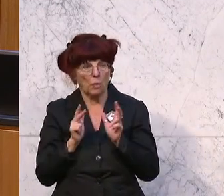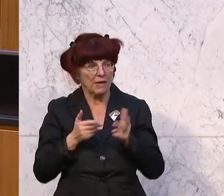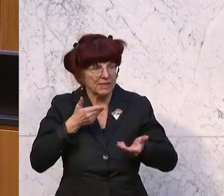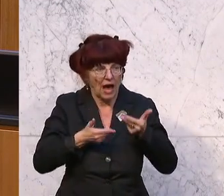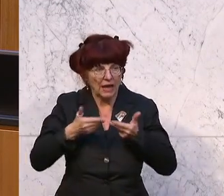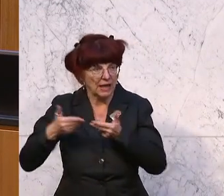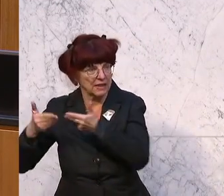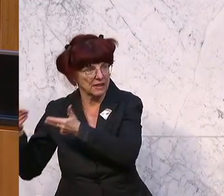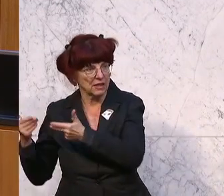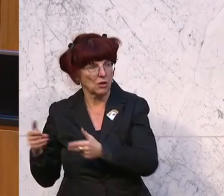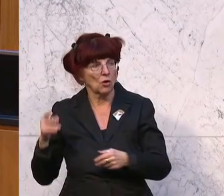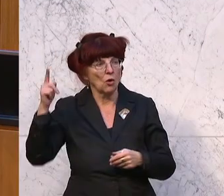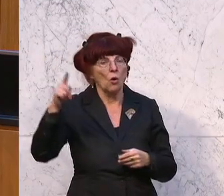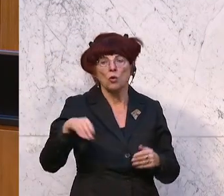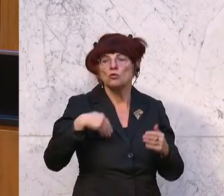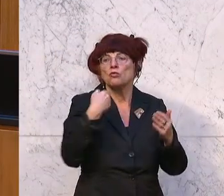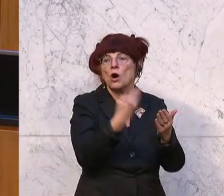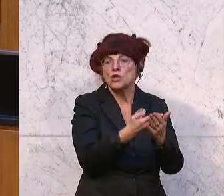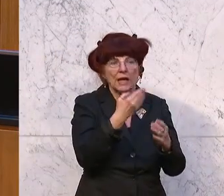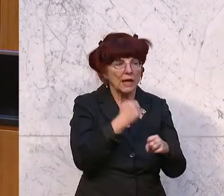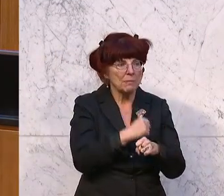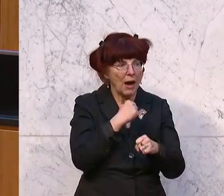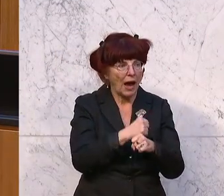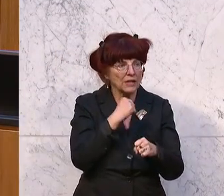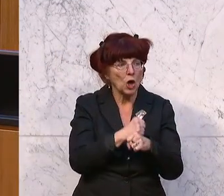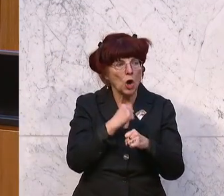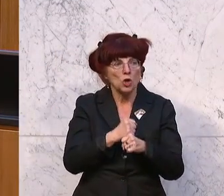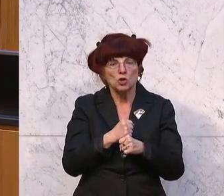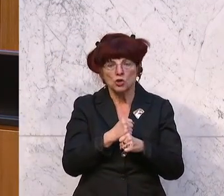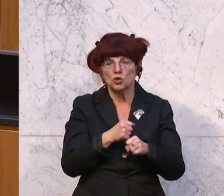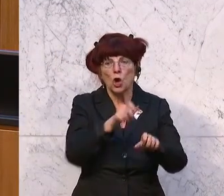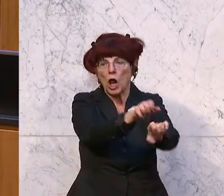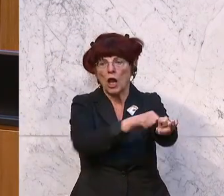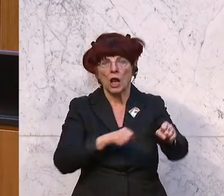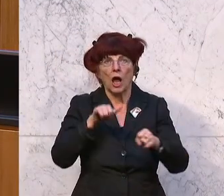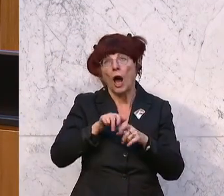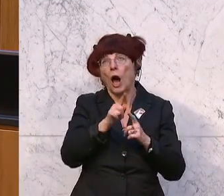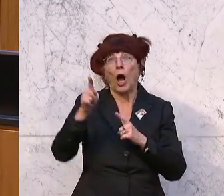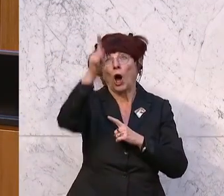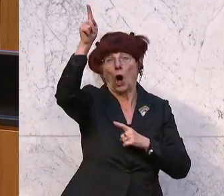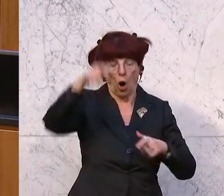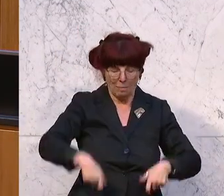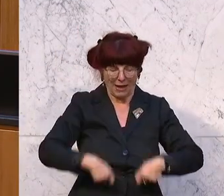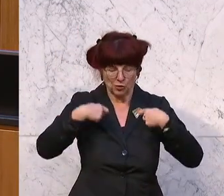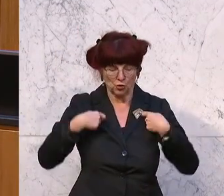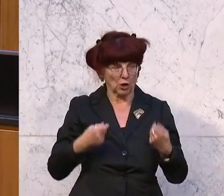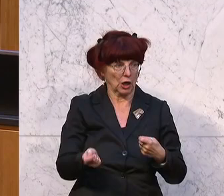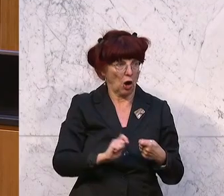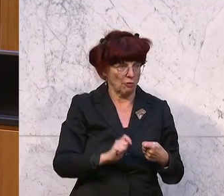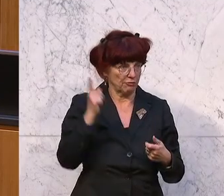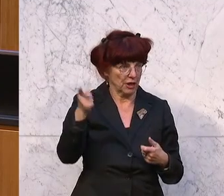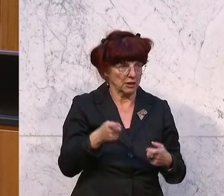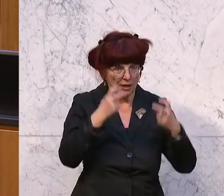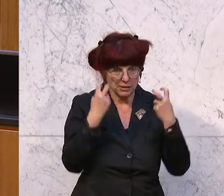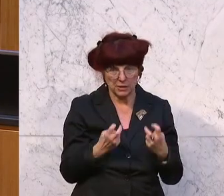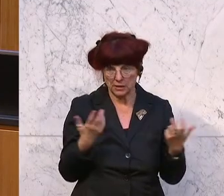wie wir sollen bitte alle Raumanzüge kaufen für die Abgeordneten, damit wir hier mit allen Raumanzügen herinnen sitzen. Das, Herr Kickl, war Ihr Vorschlag.